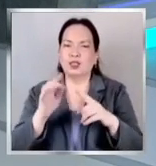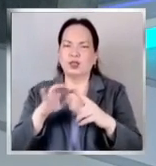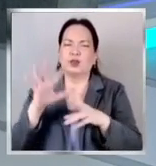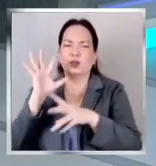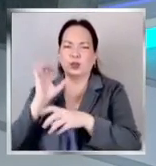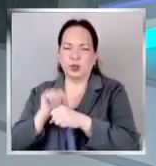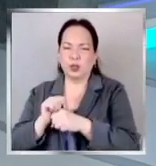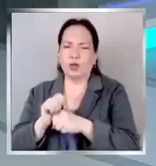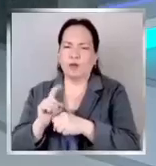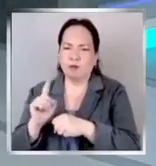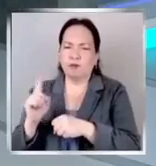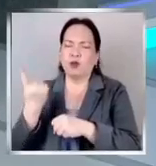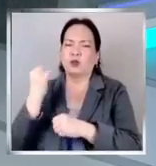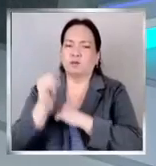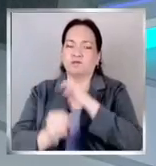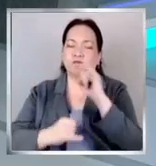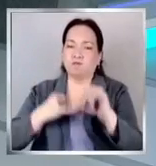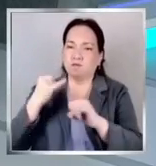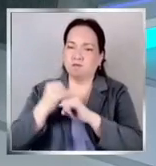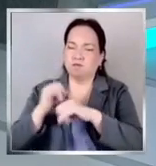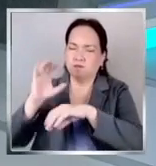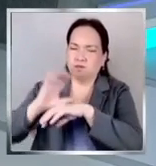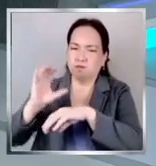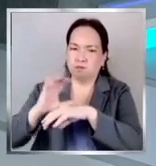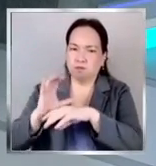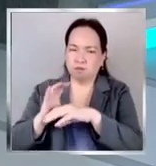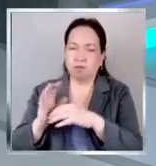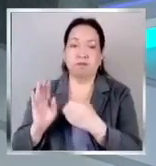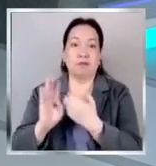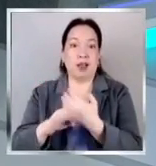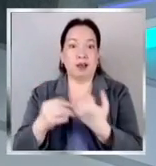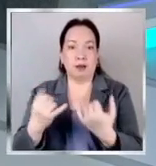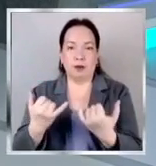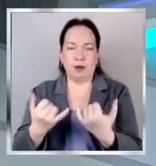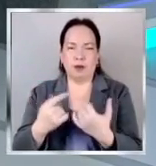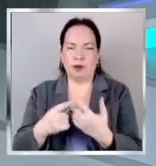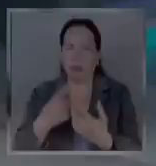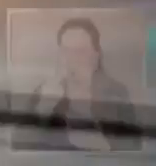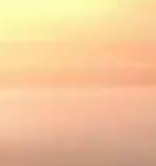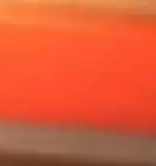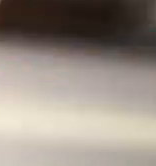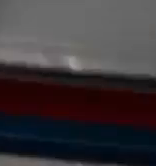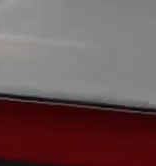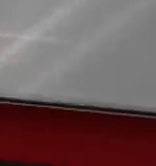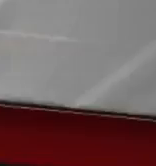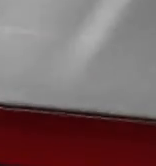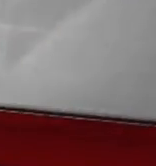bansa na Antipolo Cathedral, muling nagbabalik. Ang sitwasyon doon, tinutukan live ni Ian Cruz.